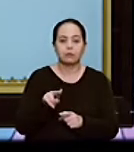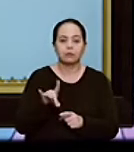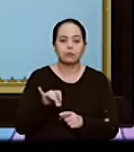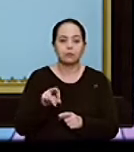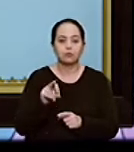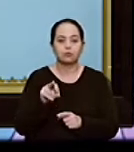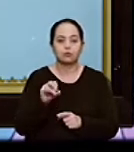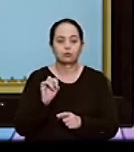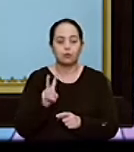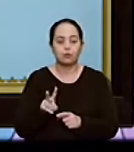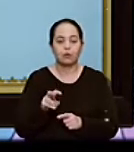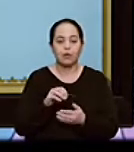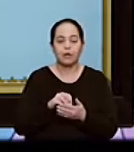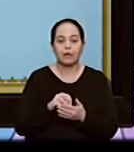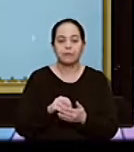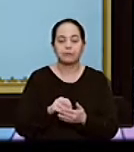Дружок.